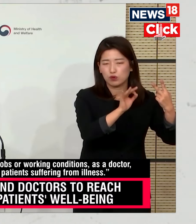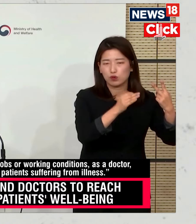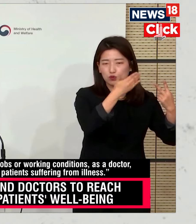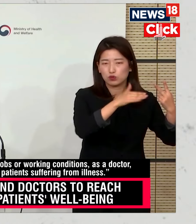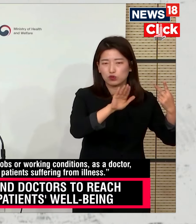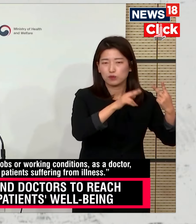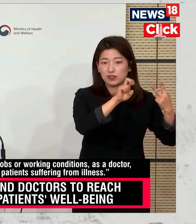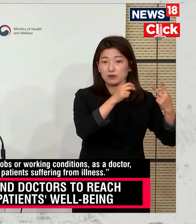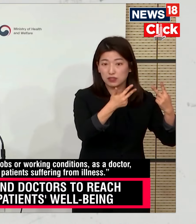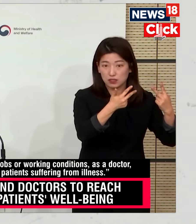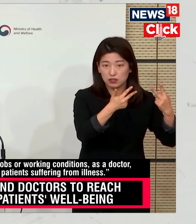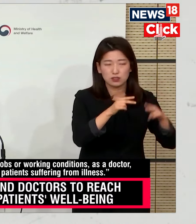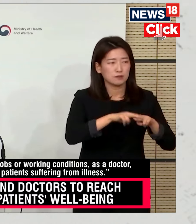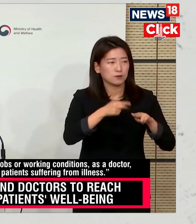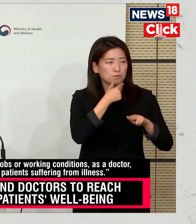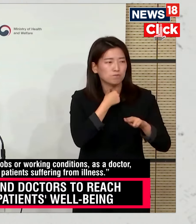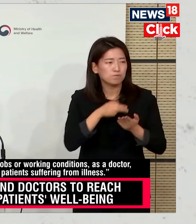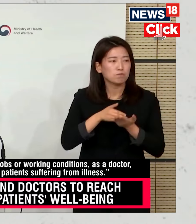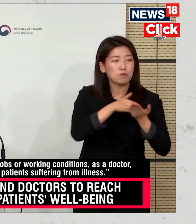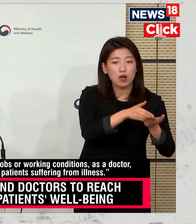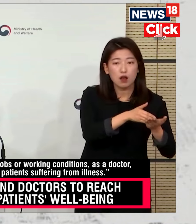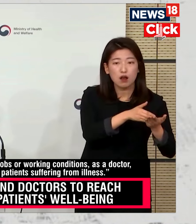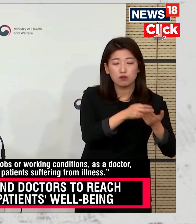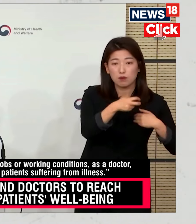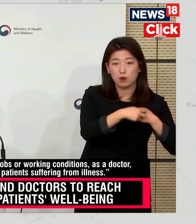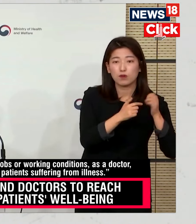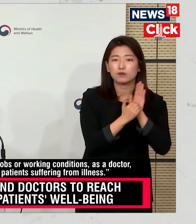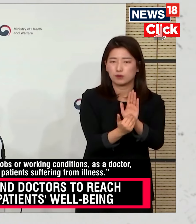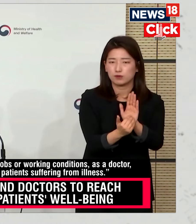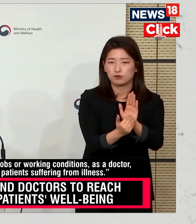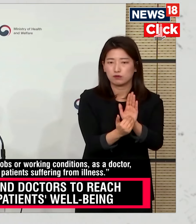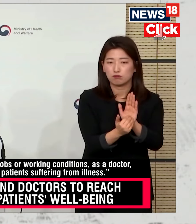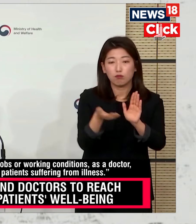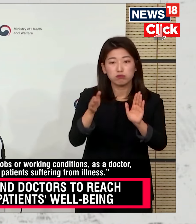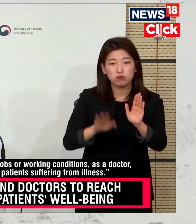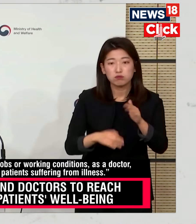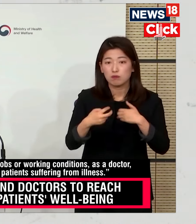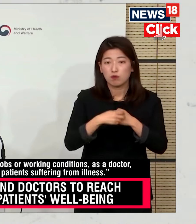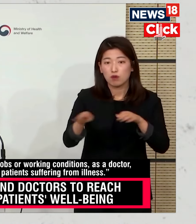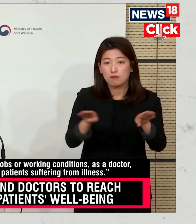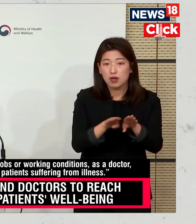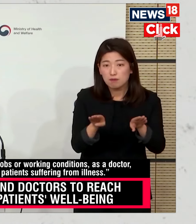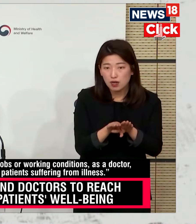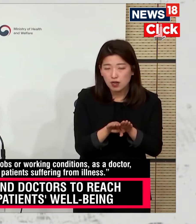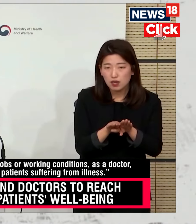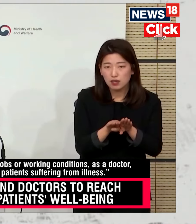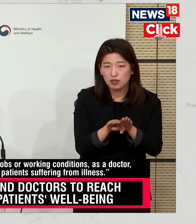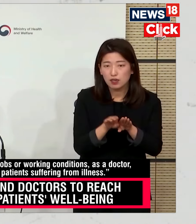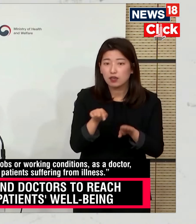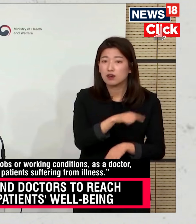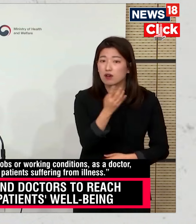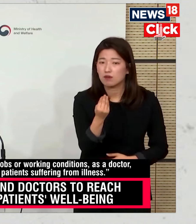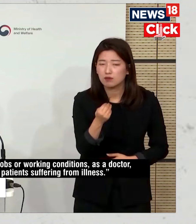9,997명으로 모두 수리되지 않았습니다. 근무지 이탈자는 소속 전공의의 약